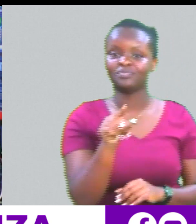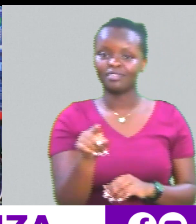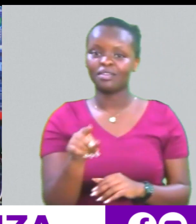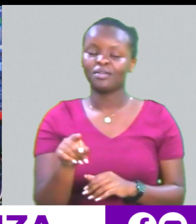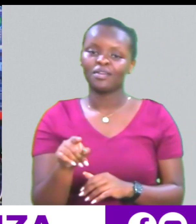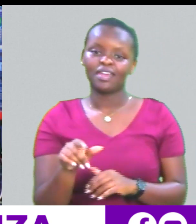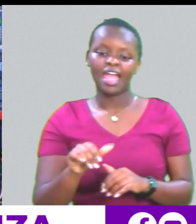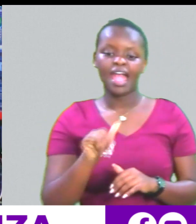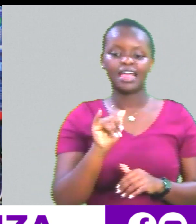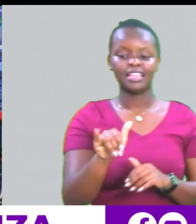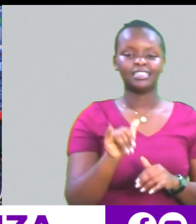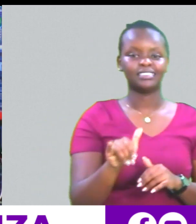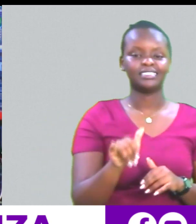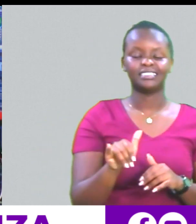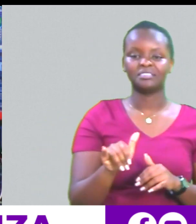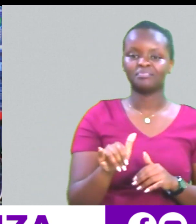Up